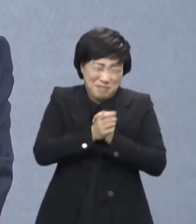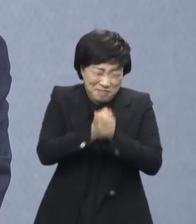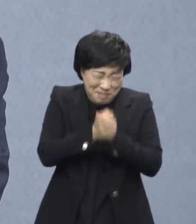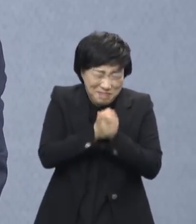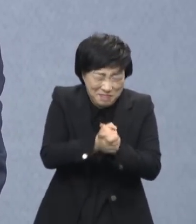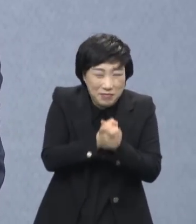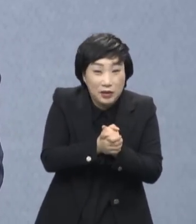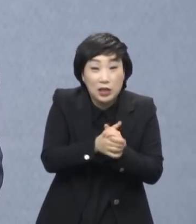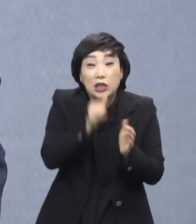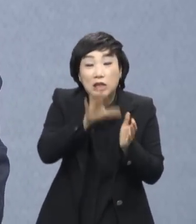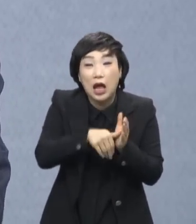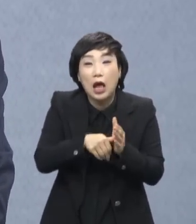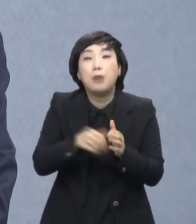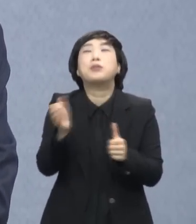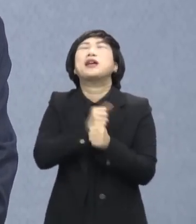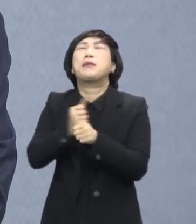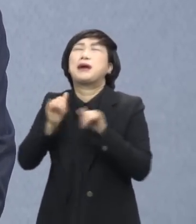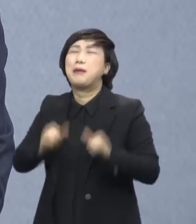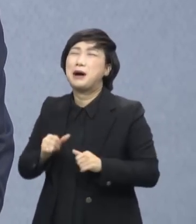붙들릴까 봐 두려워서 숨어서